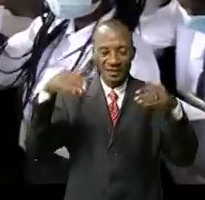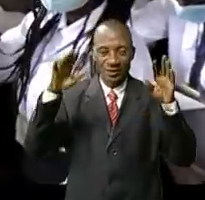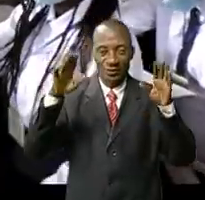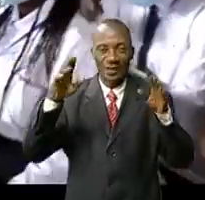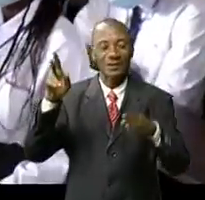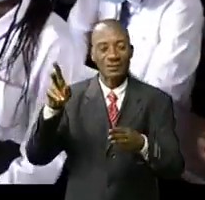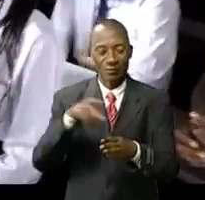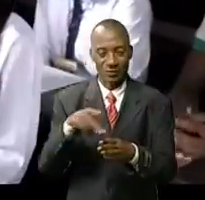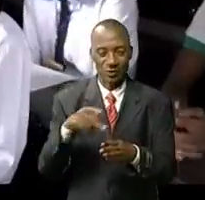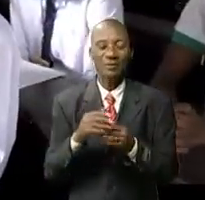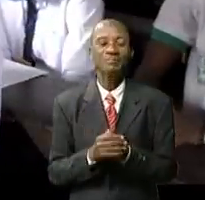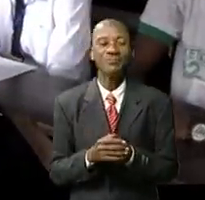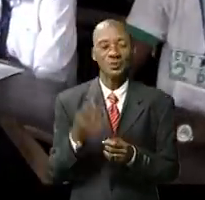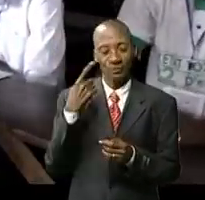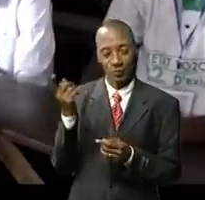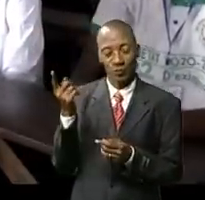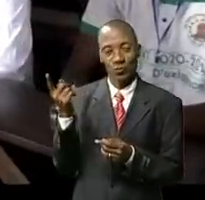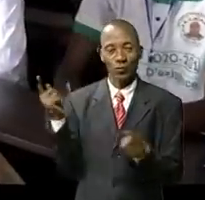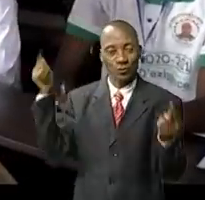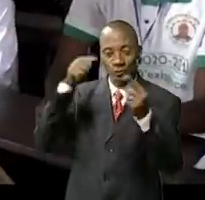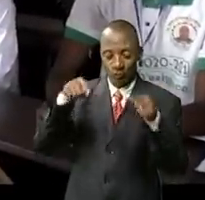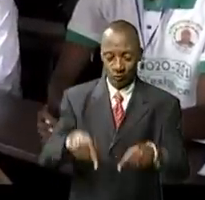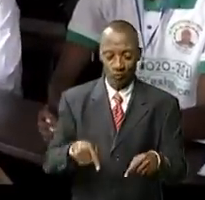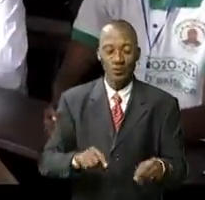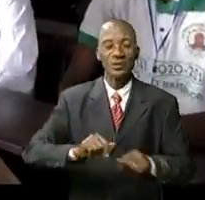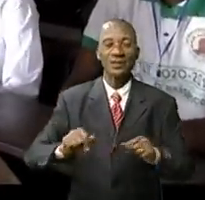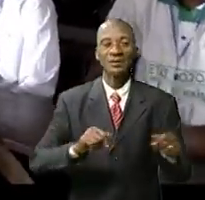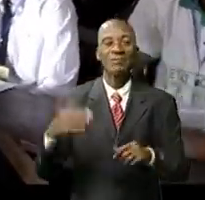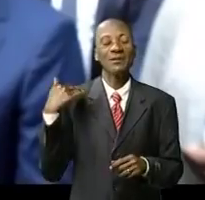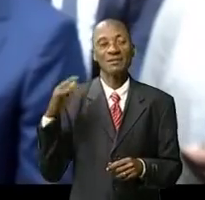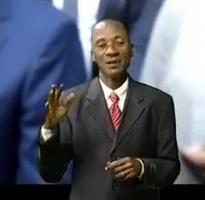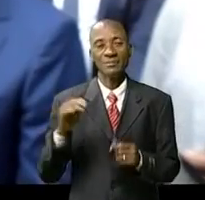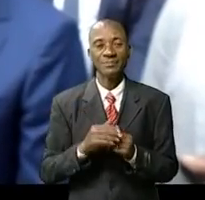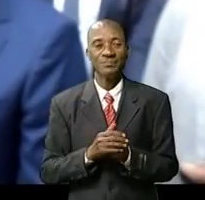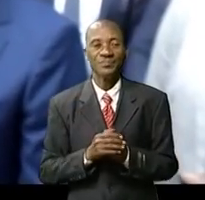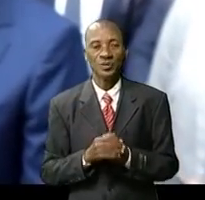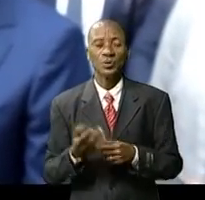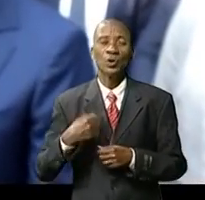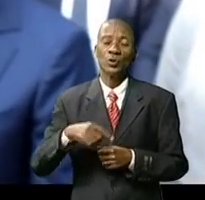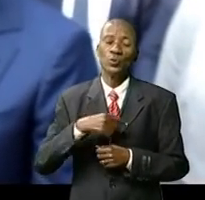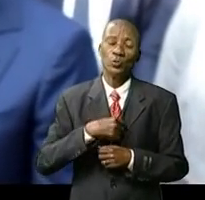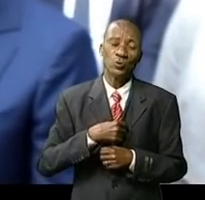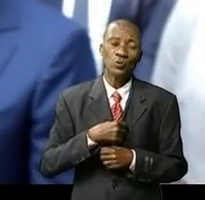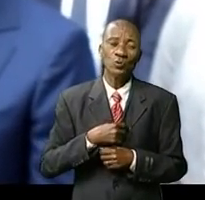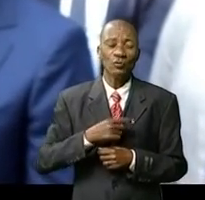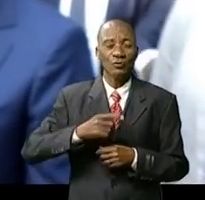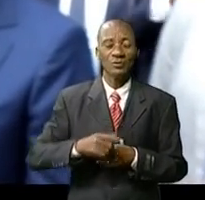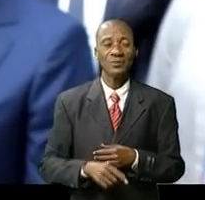aujourd'hui avoir ces épreuves d'examen d'État. Et donc nous sommes